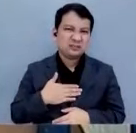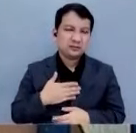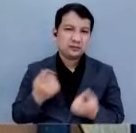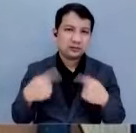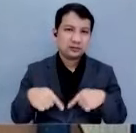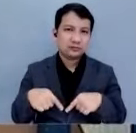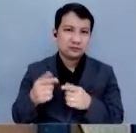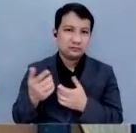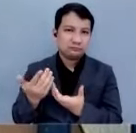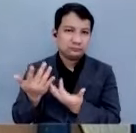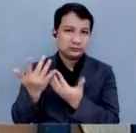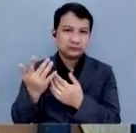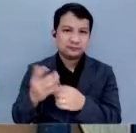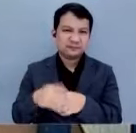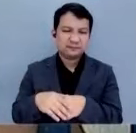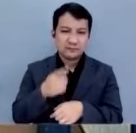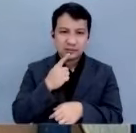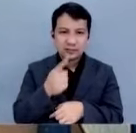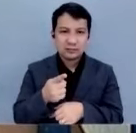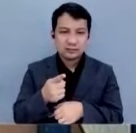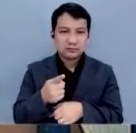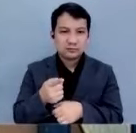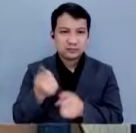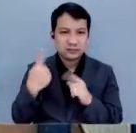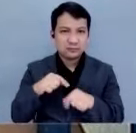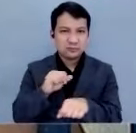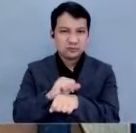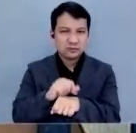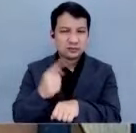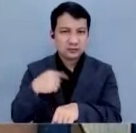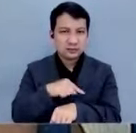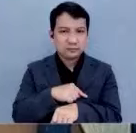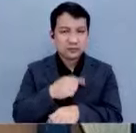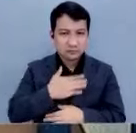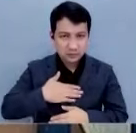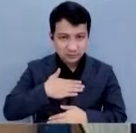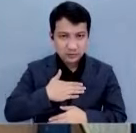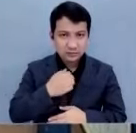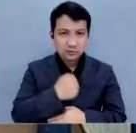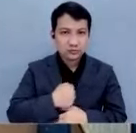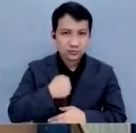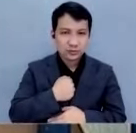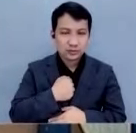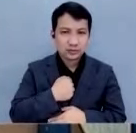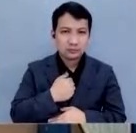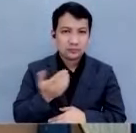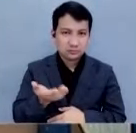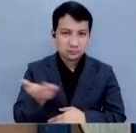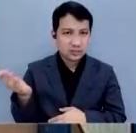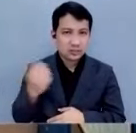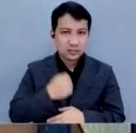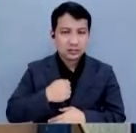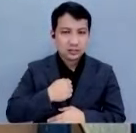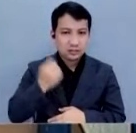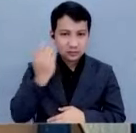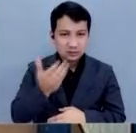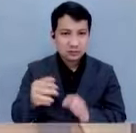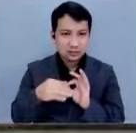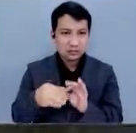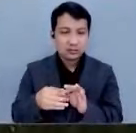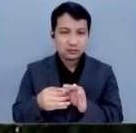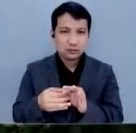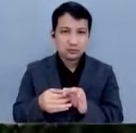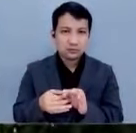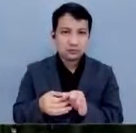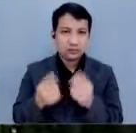talaga, ma'am. Yan lang po ang alam namin na trabaho, ma'am. Humingi lang po kami na sorry. Kaya pasensya lang po. Napagtripan na